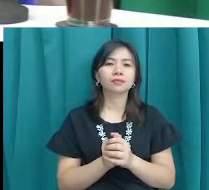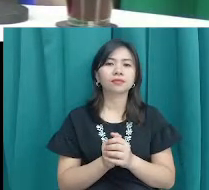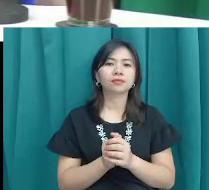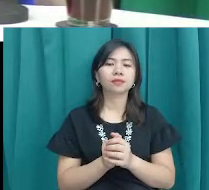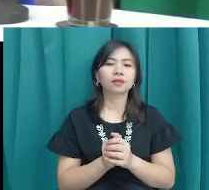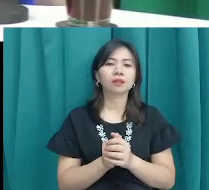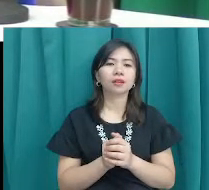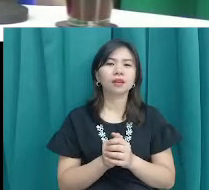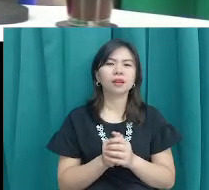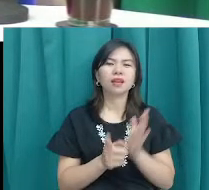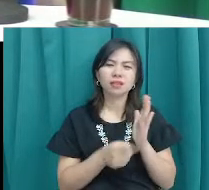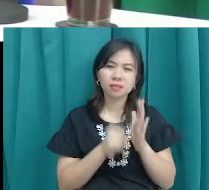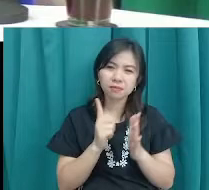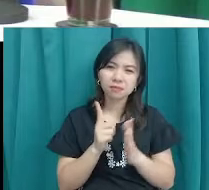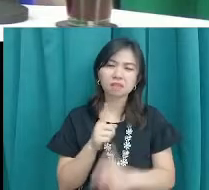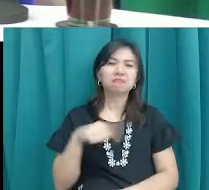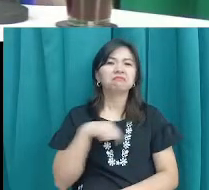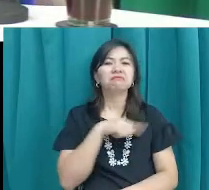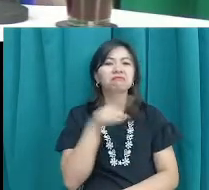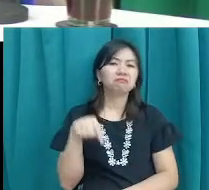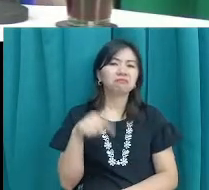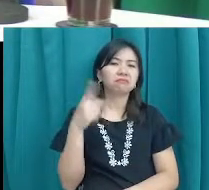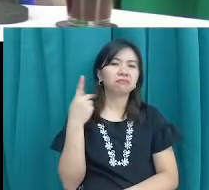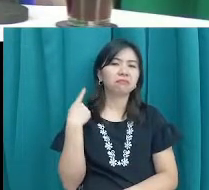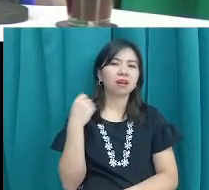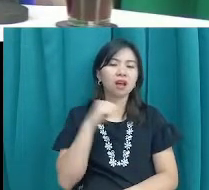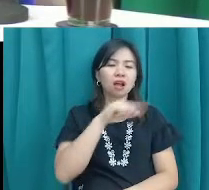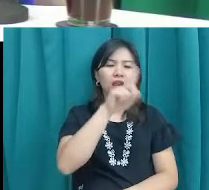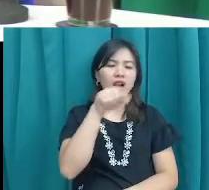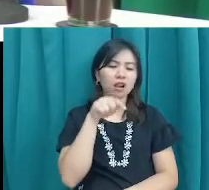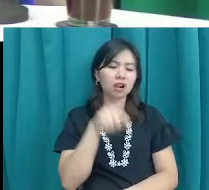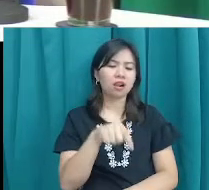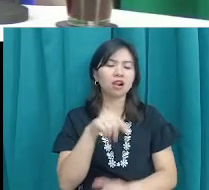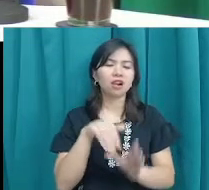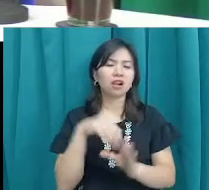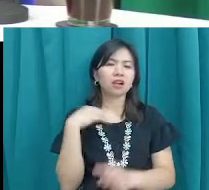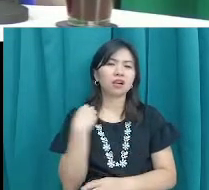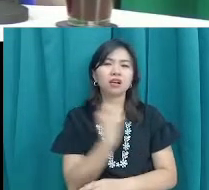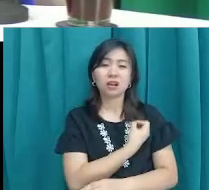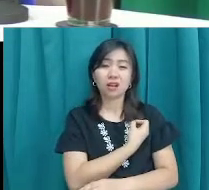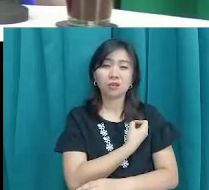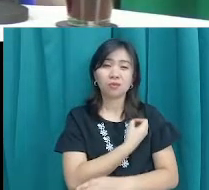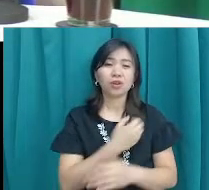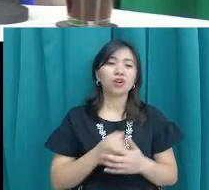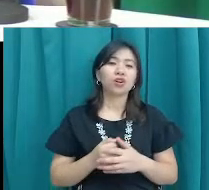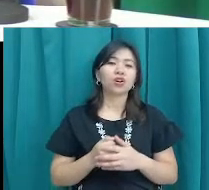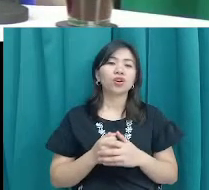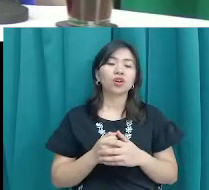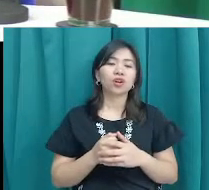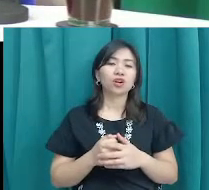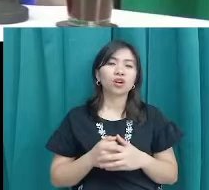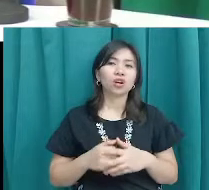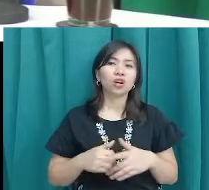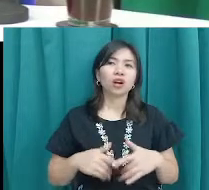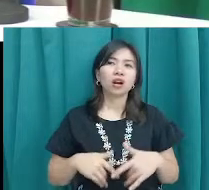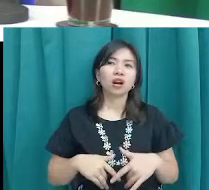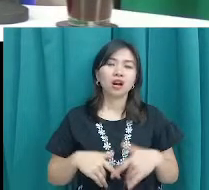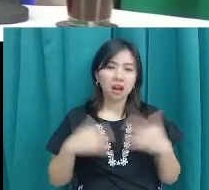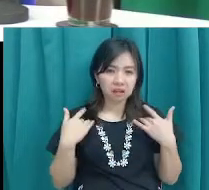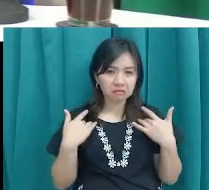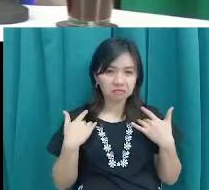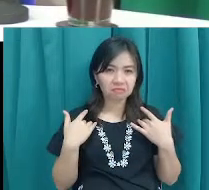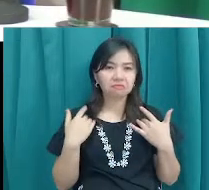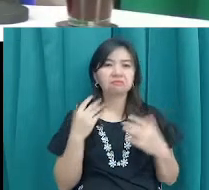katanungan sa sarili ninyo ay pag kayo ay naging exceeding sorrowful.